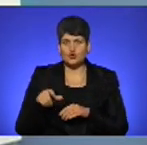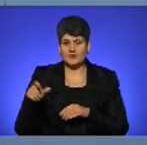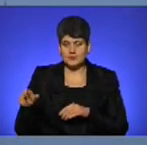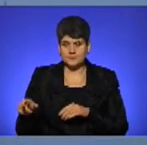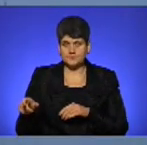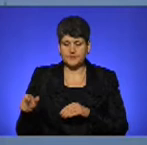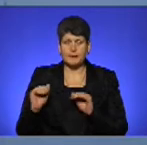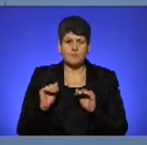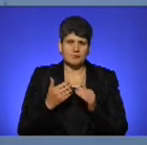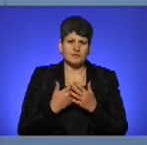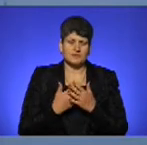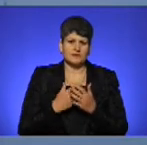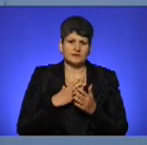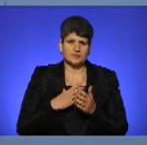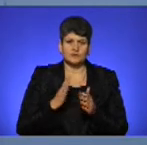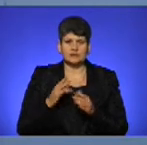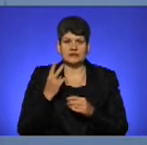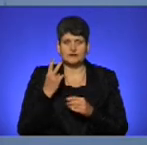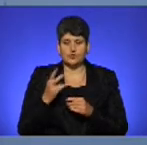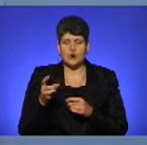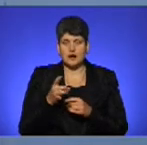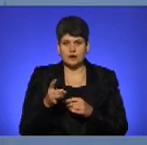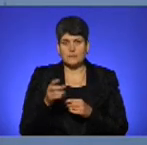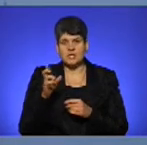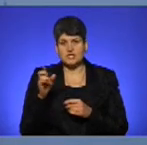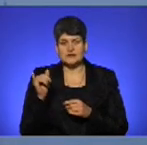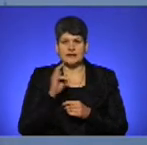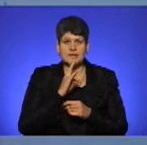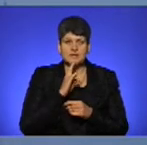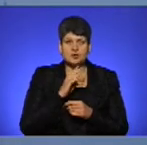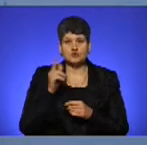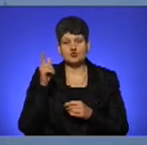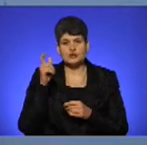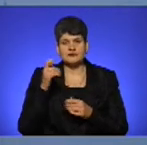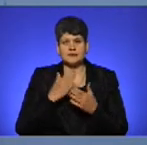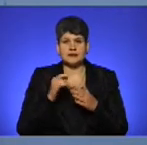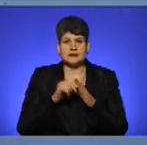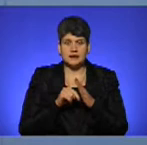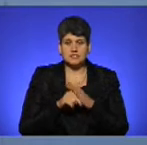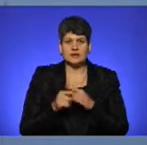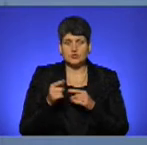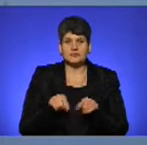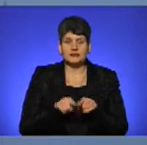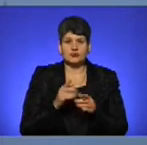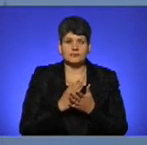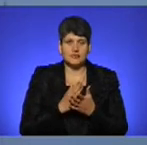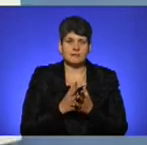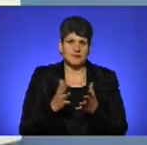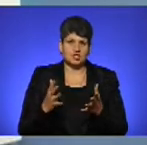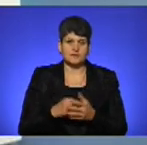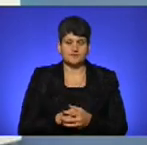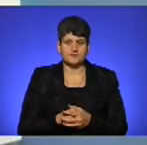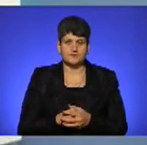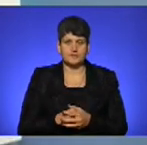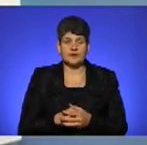по мінімуму вона витримана для двох районів, для Бережанського і Кременецького. Чортківське має значно більше, Тернопільське, звичайно, також має набагато більше. Ну,